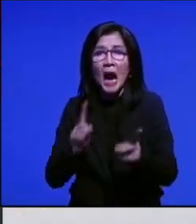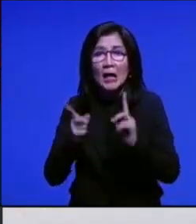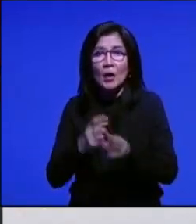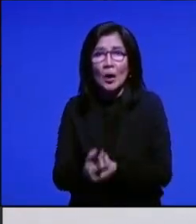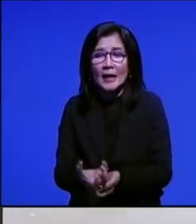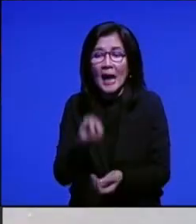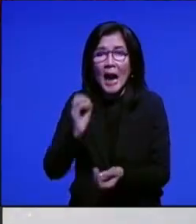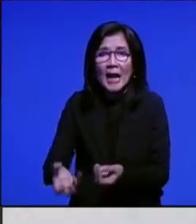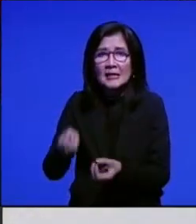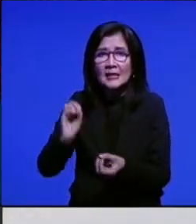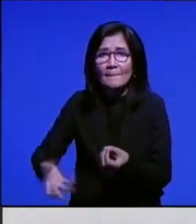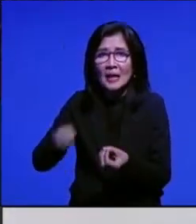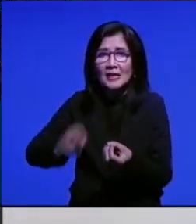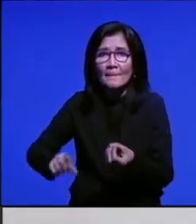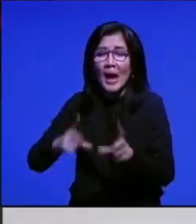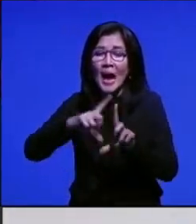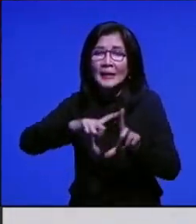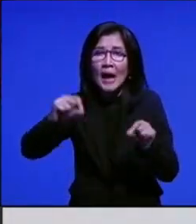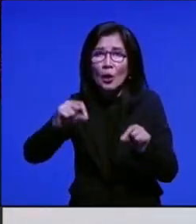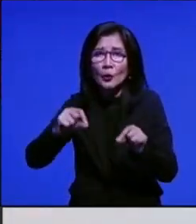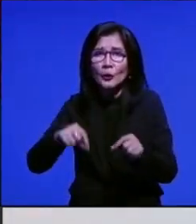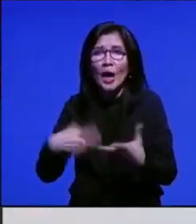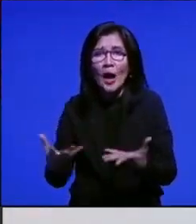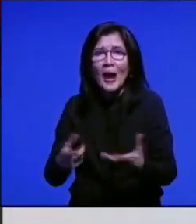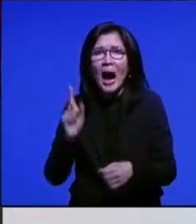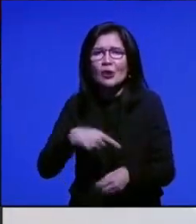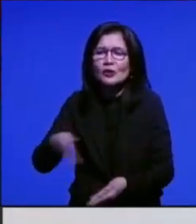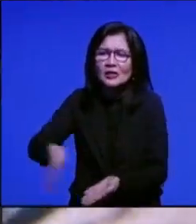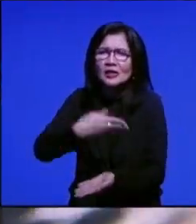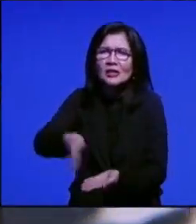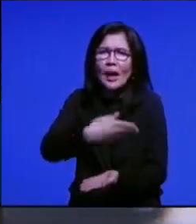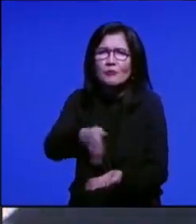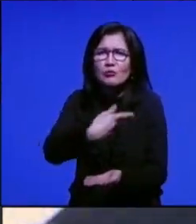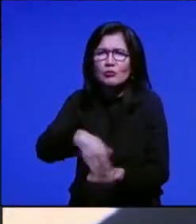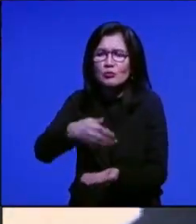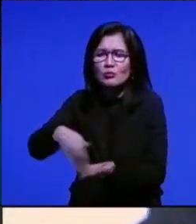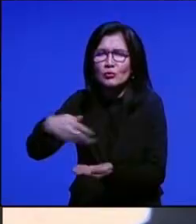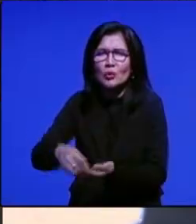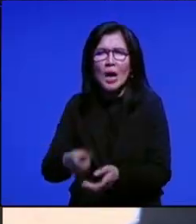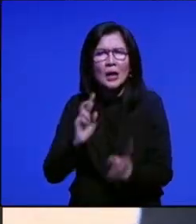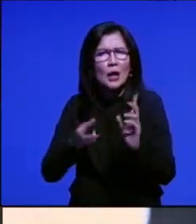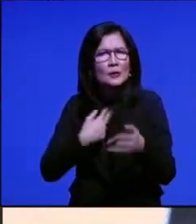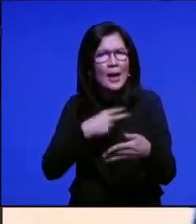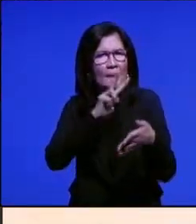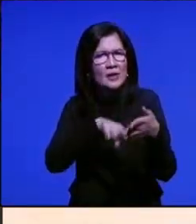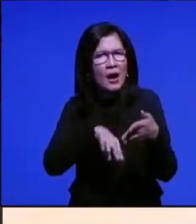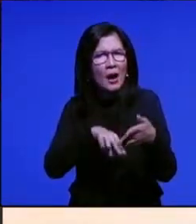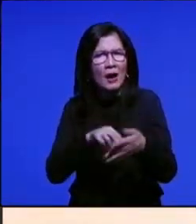sampah daun-daunan kayak gitu tuh, ya sering-sering disapu aja gitu. Kalau yang saya baca,